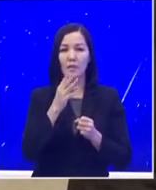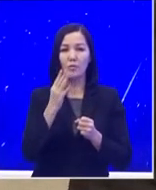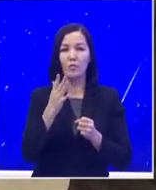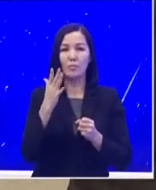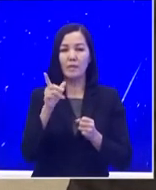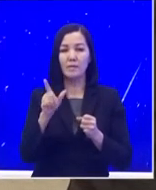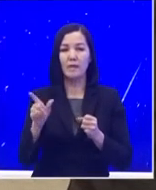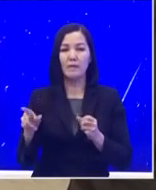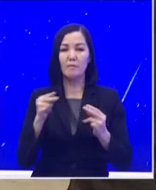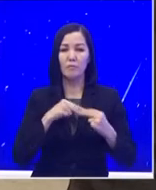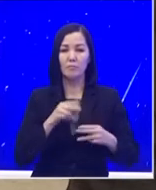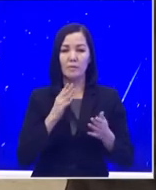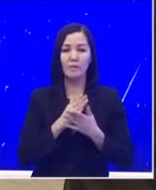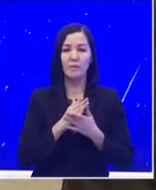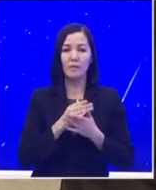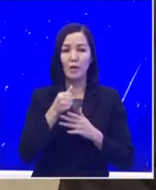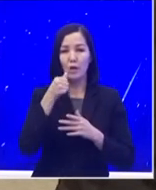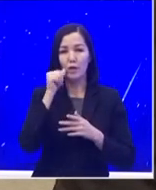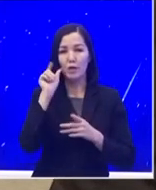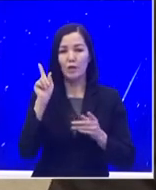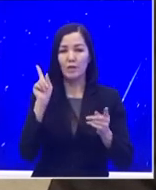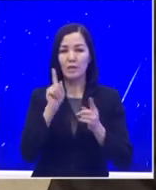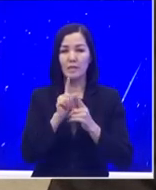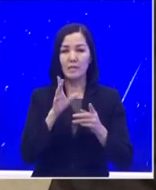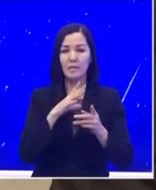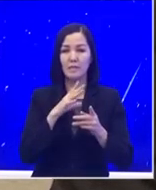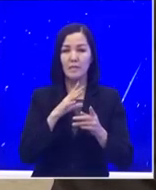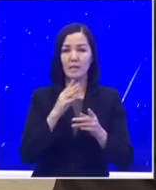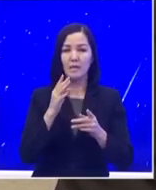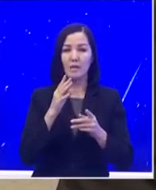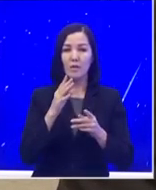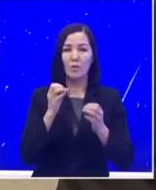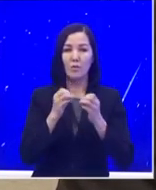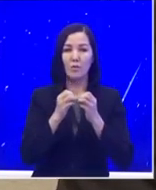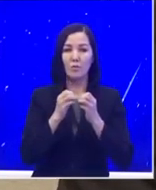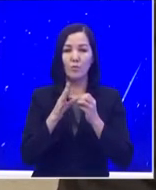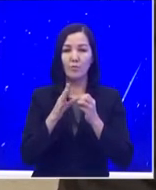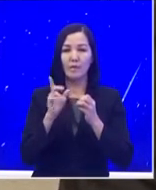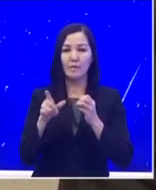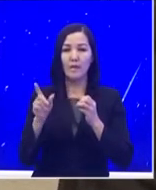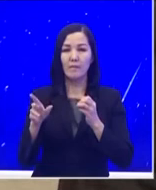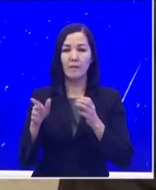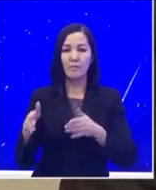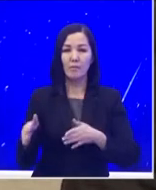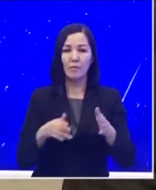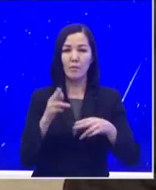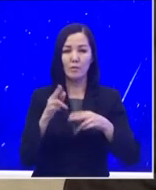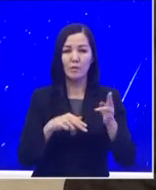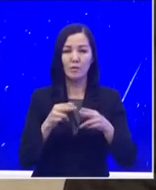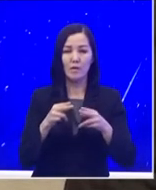кісілер кеше барып сөйлескен кезде бұйыртса Қызылағаштан бір 15-20 адам биыл жол басталған кезде аламыз